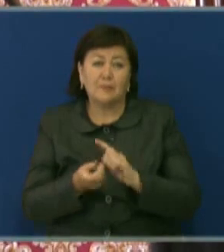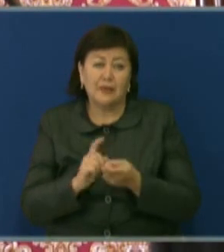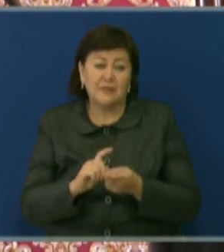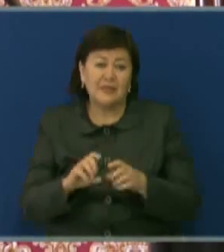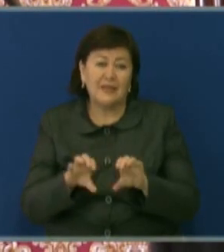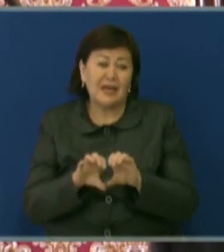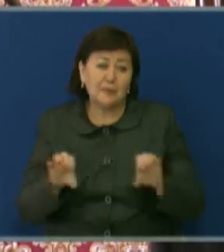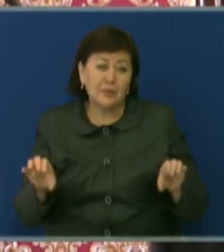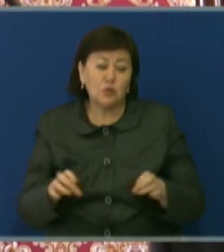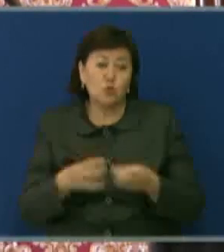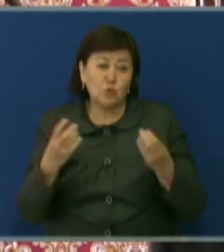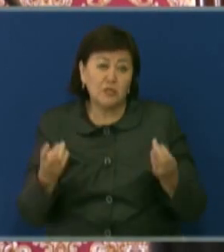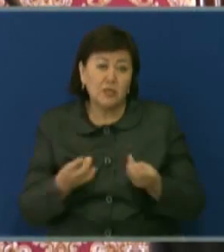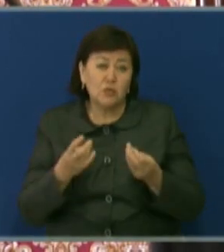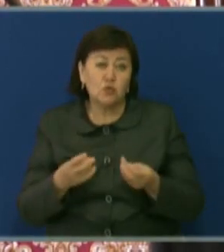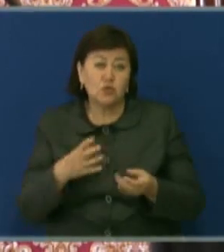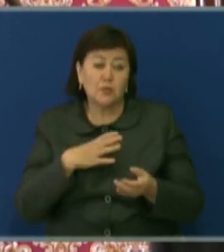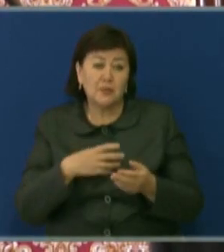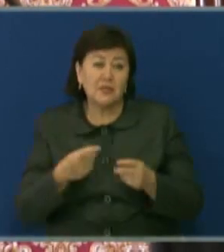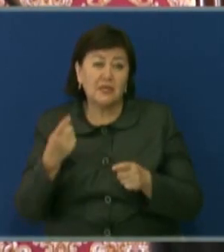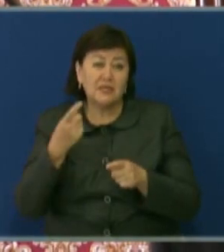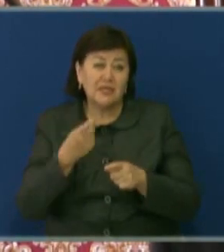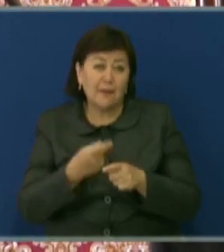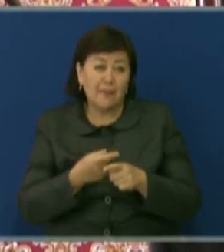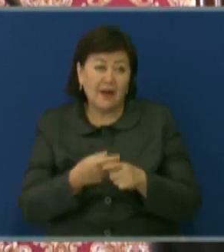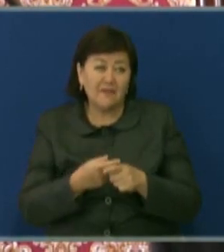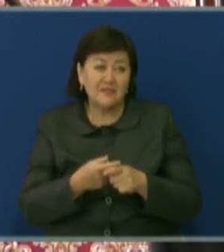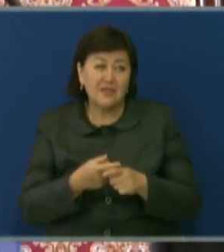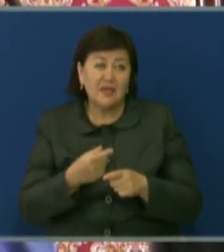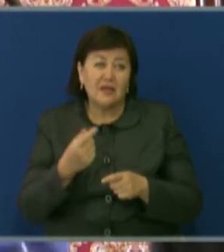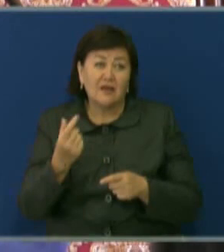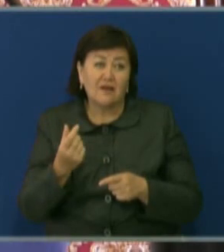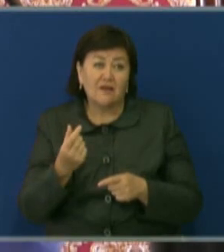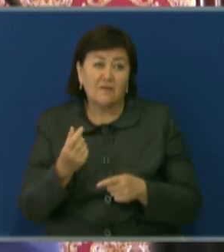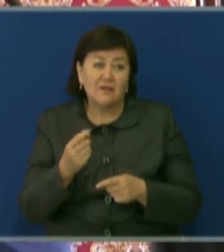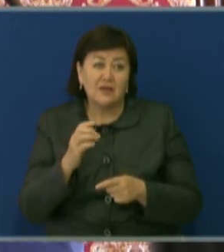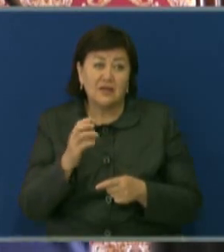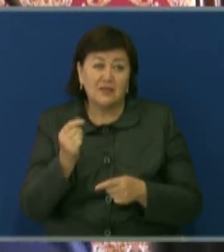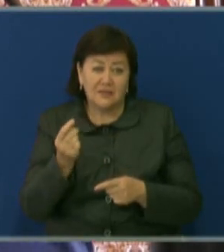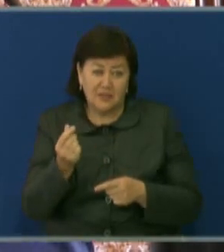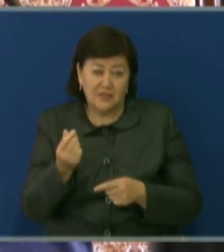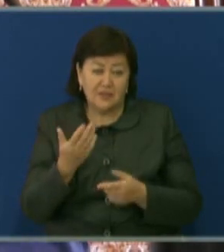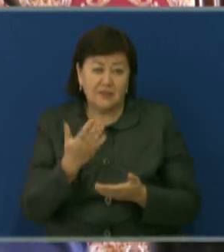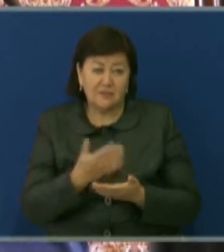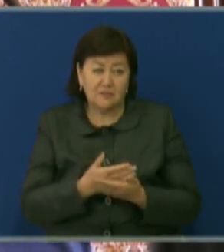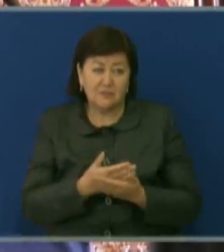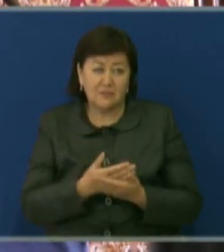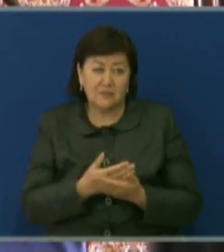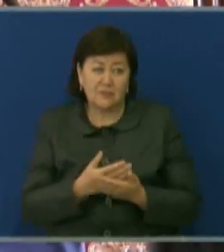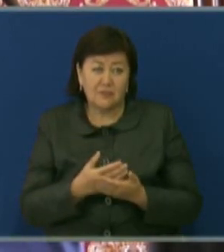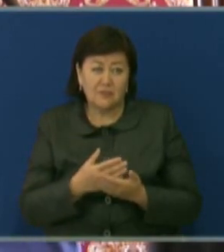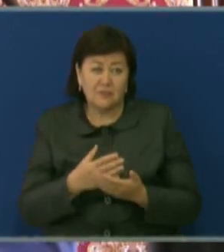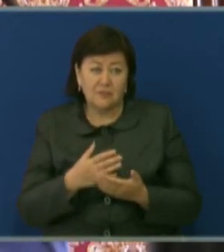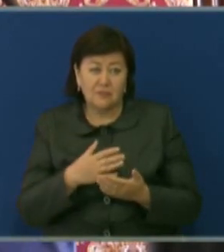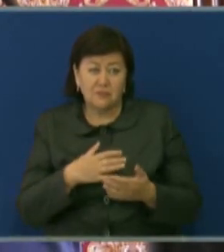нужны средства. Да, нужны средства на замену запорной арматуры. Именно. Так, Дмитрий Александрович, разберитесь с Семьей Водоканал.